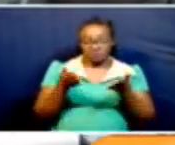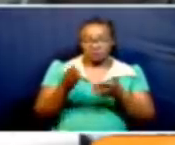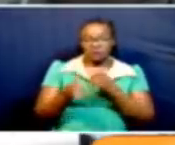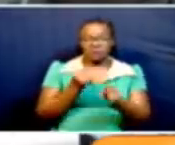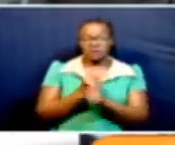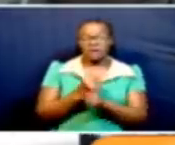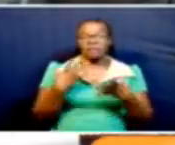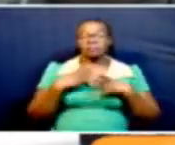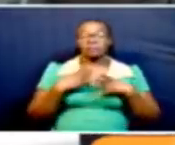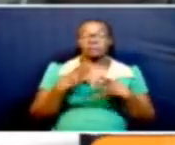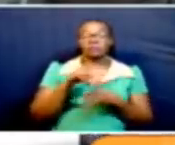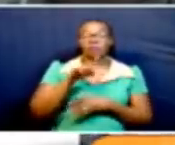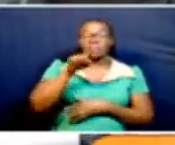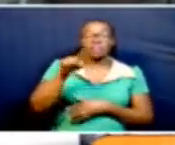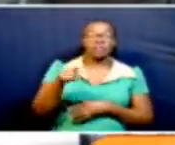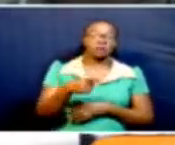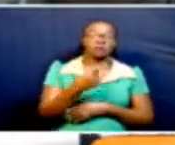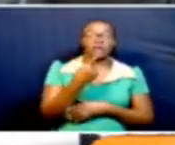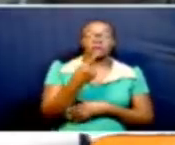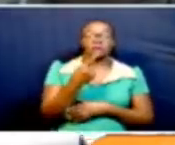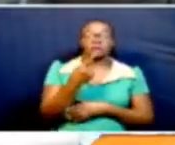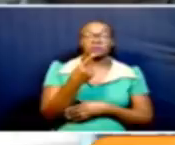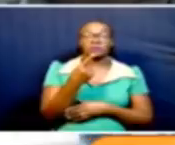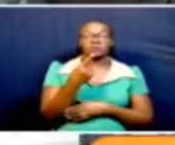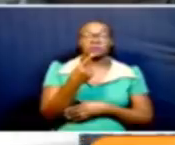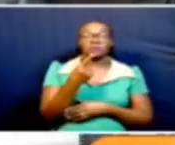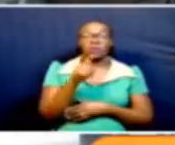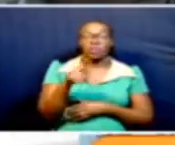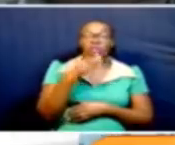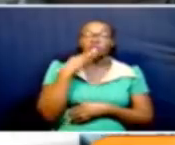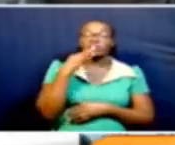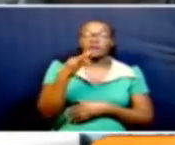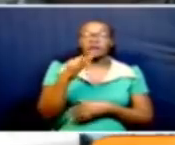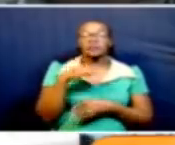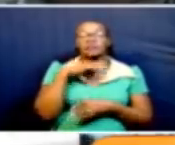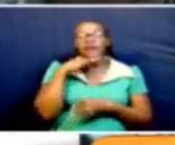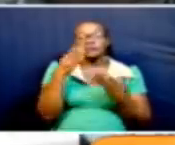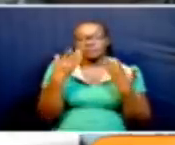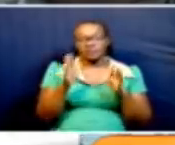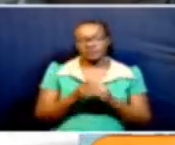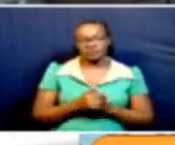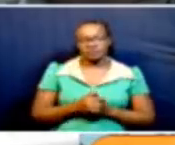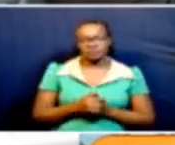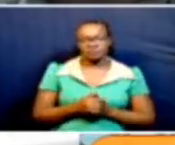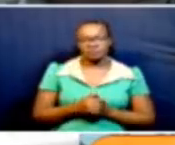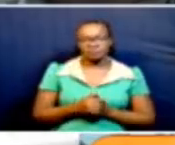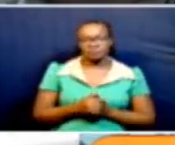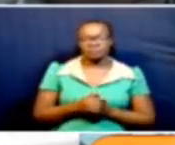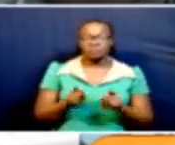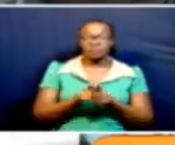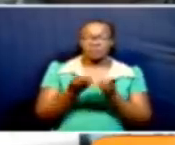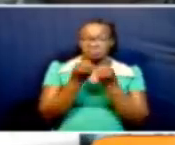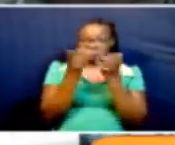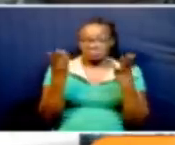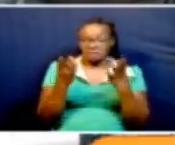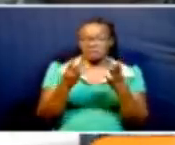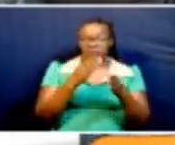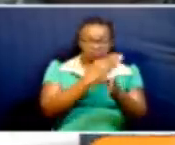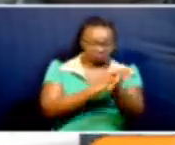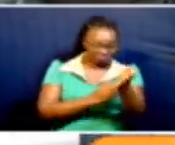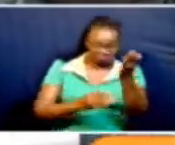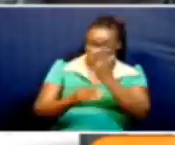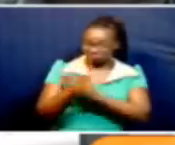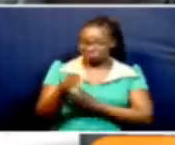tumepoteza watu 1000 na watu 300, na wengi wameumia kiwango